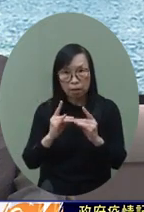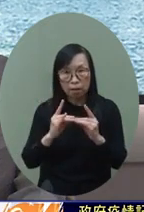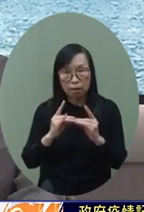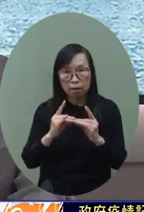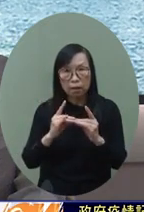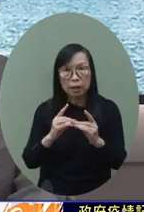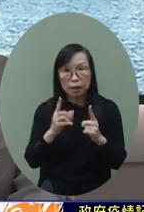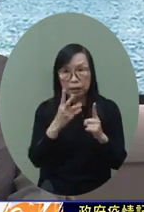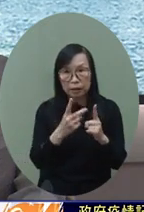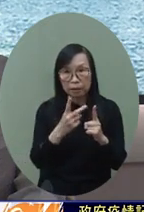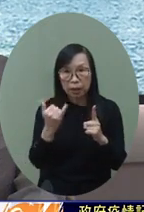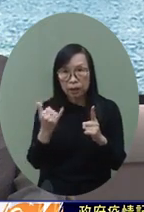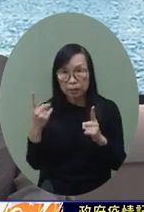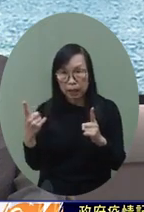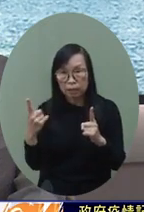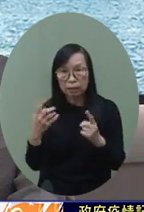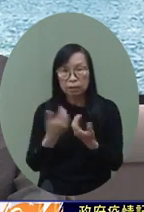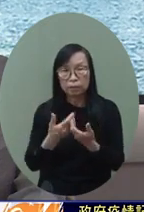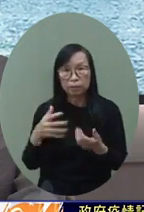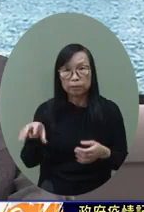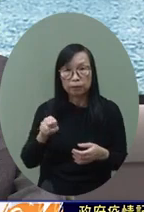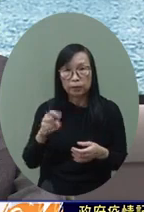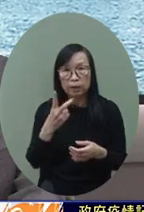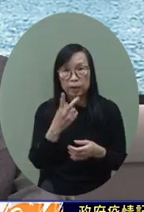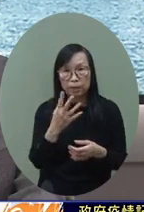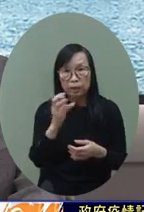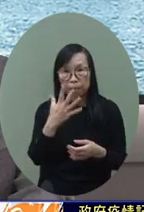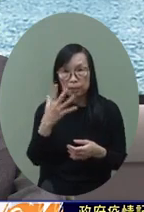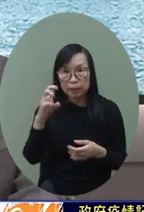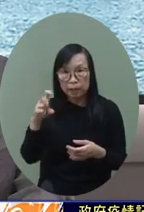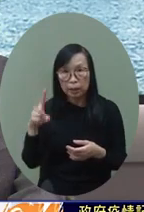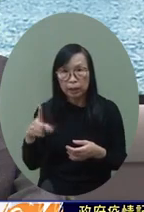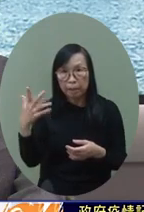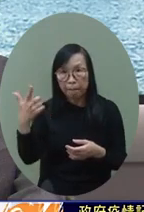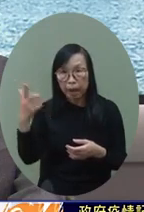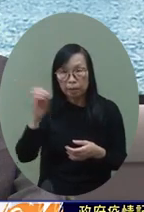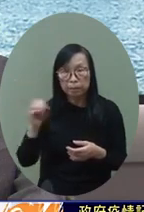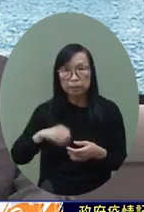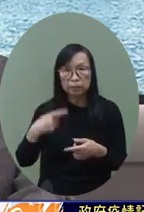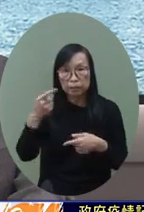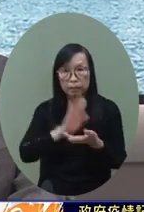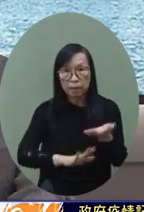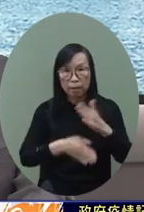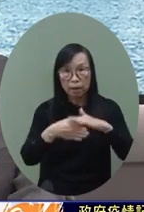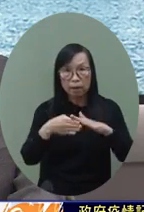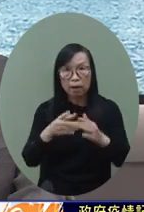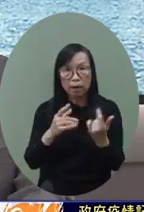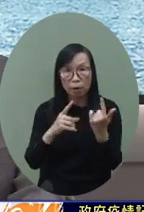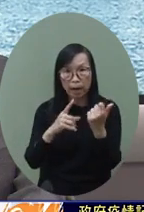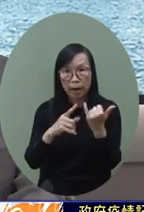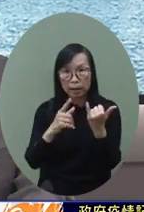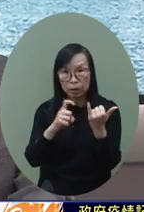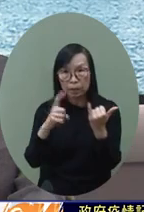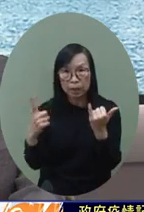嘅數目係1261張。使用量是59.8%，負壓病房的數目是